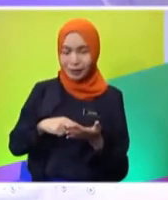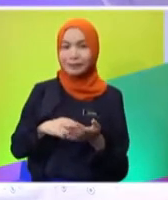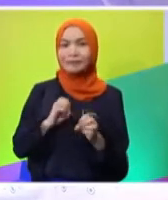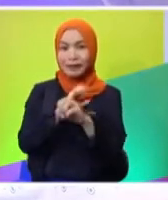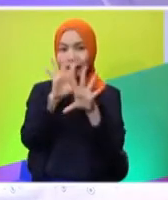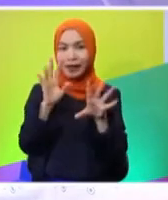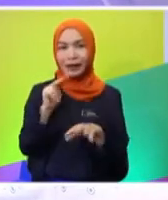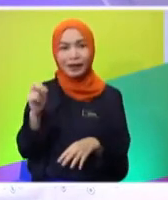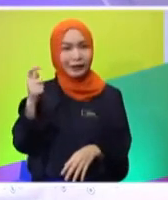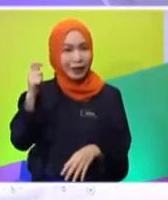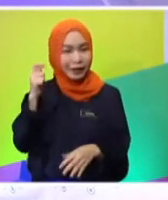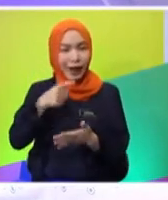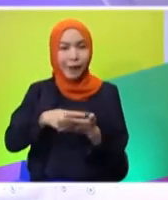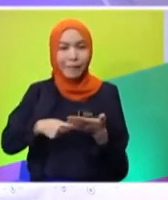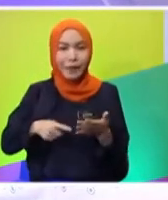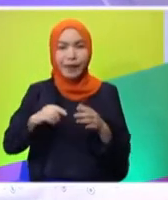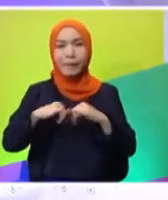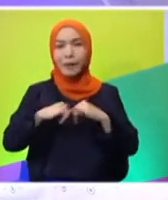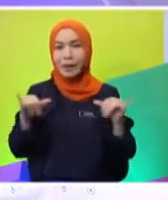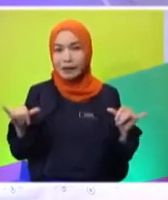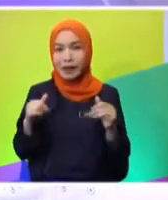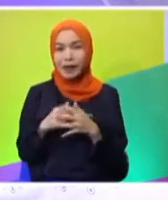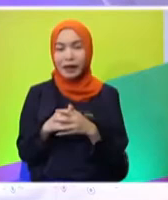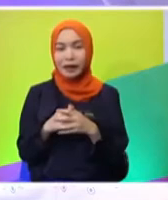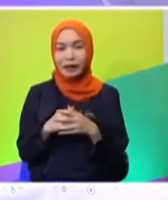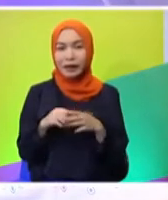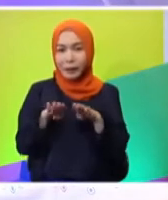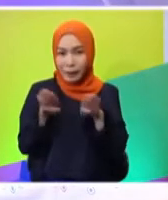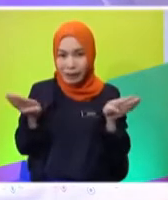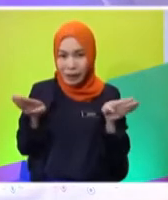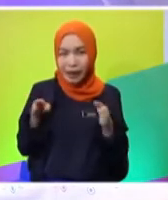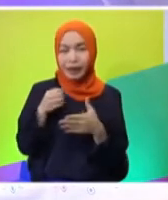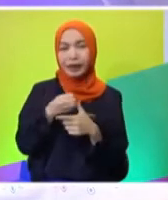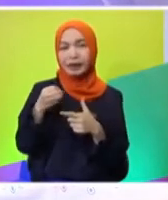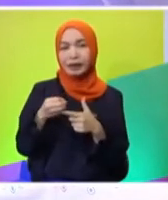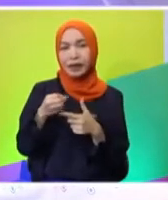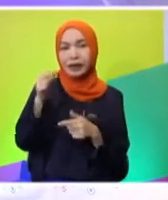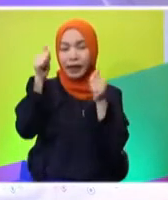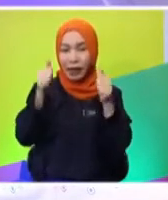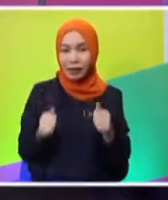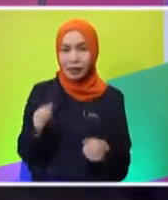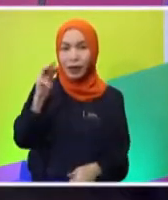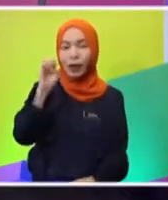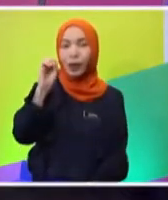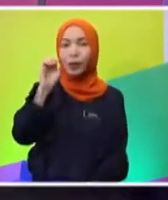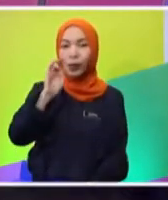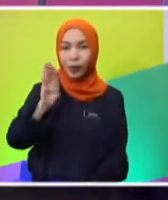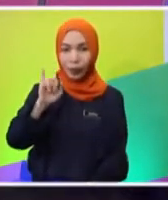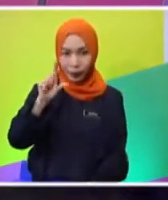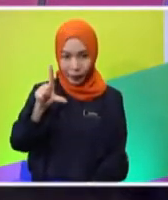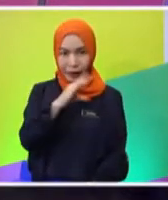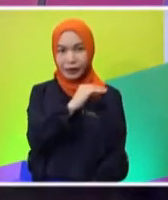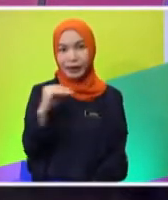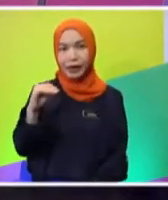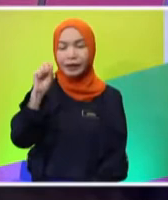acasta bye Apakah perbedaan antara aca-mobile dan acak tabel Oke kalau Arca